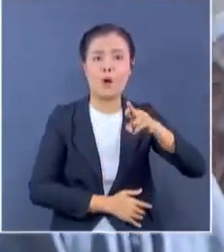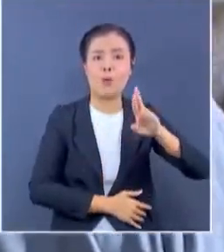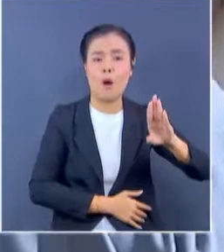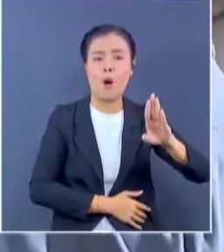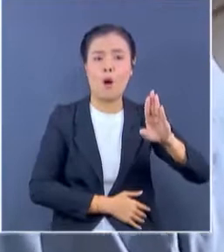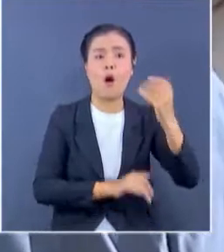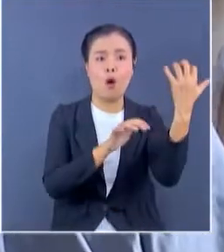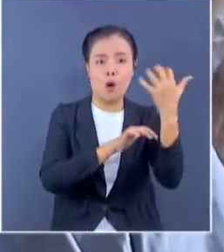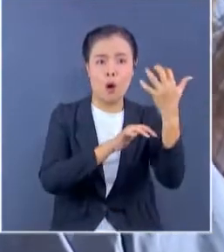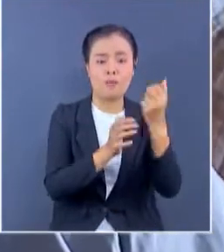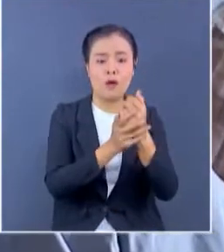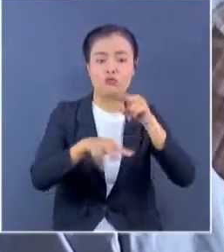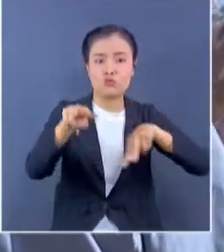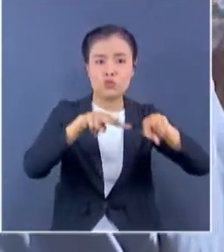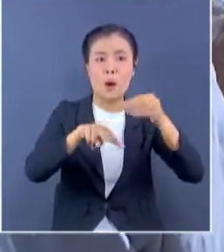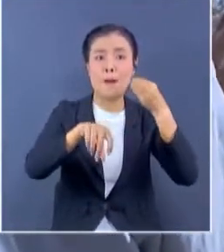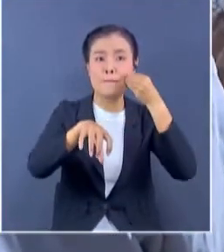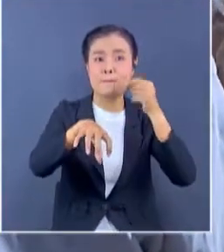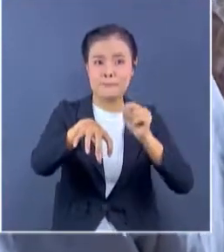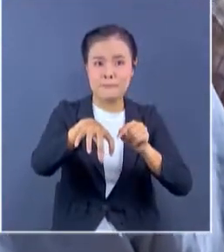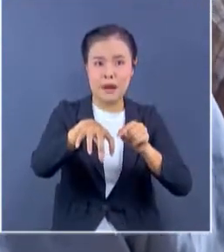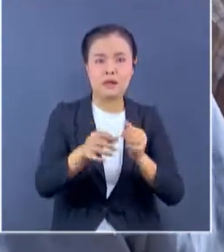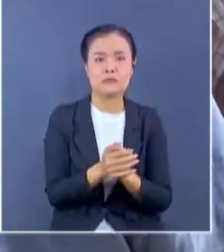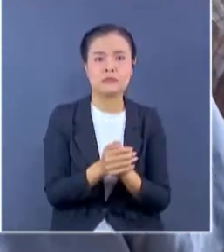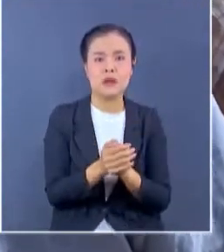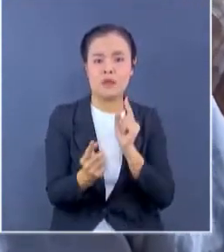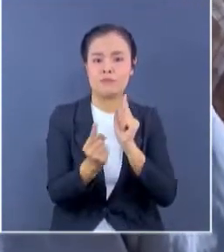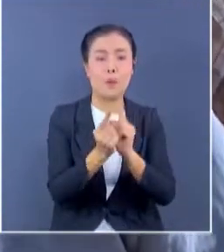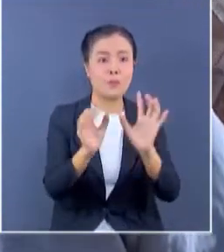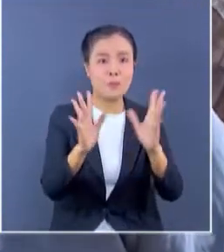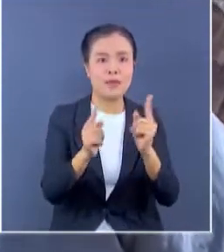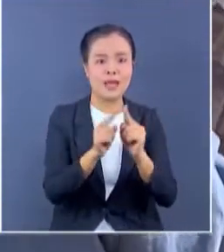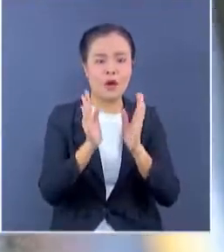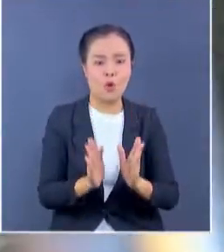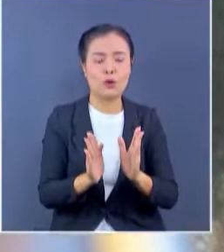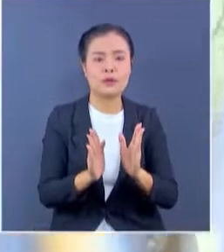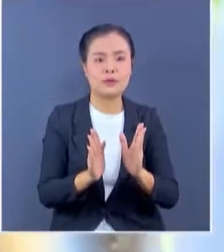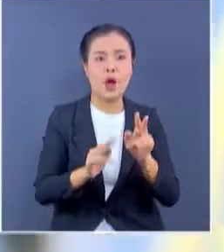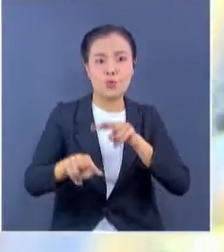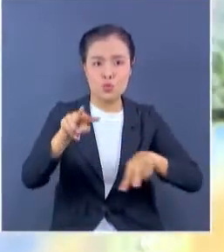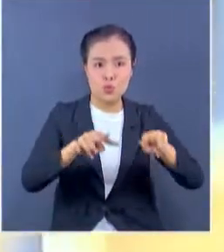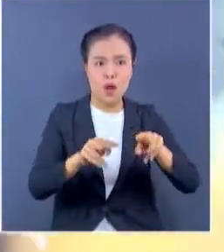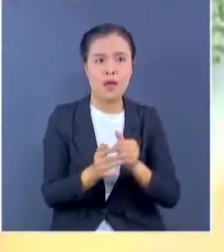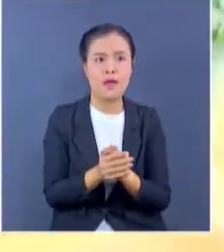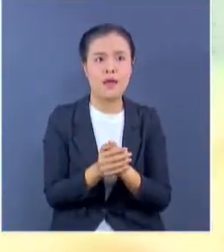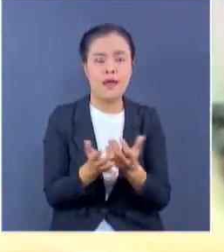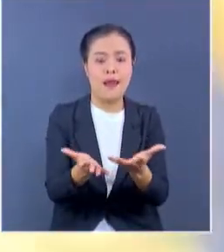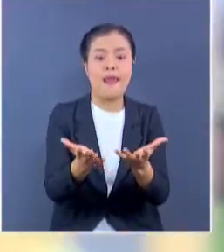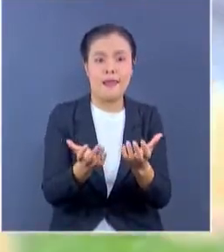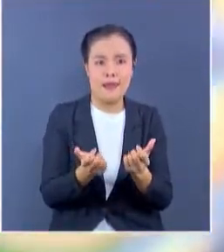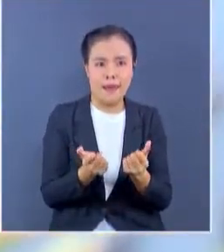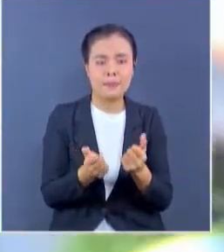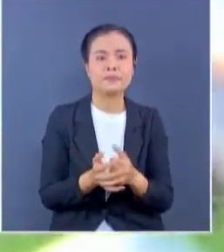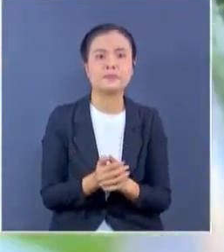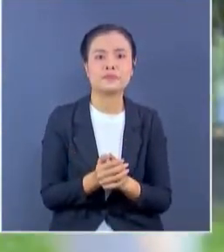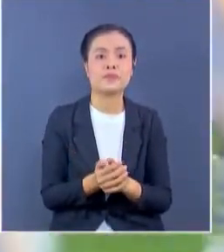ะครับจากการไปตรวจสอบที่บ้านนี้ปรากฏว่าไม่เจอตัวนะครับแต่ว่ามีคนดูแลบ้านซึ่งก็ออกมารับหมายครับเบื้